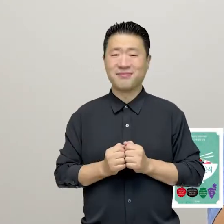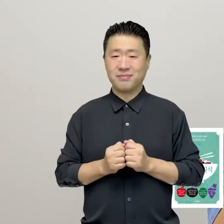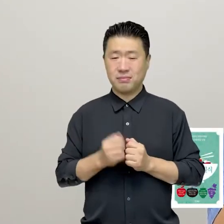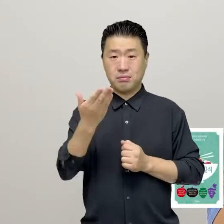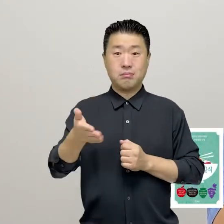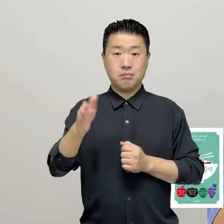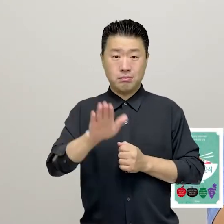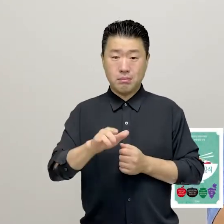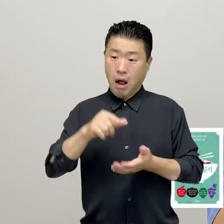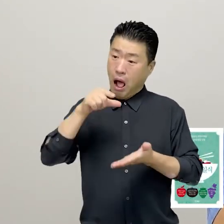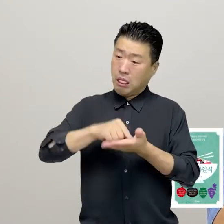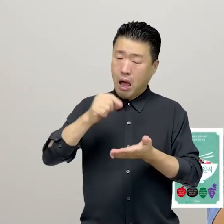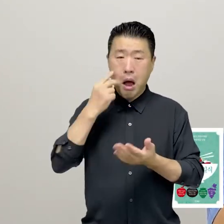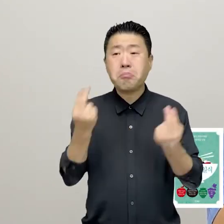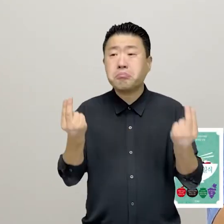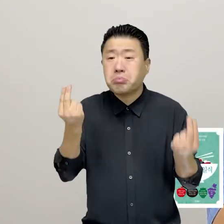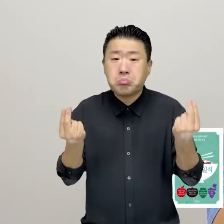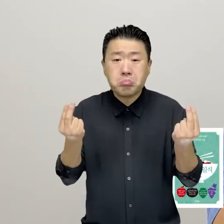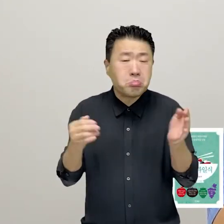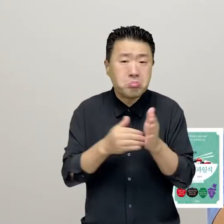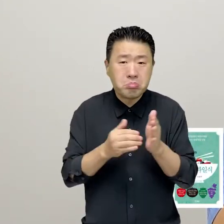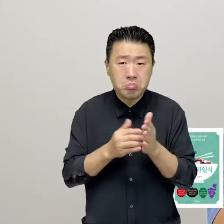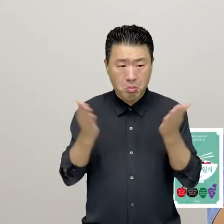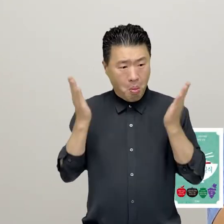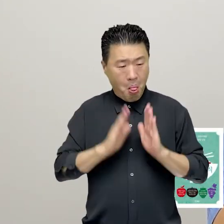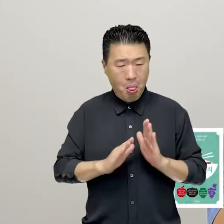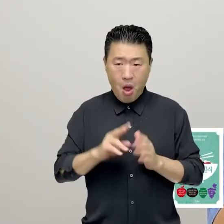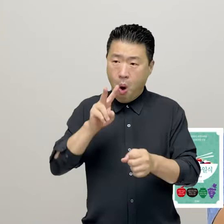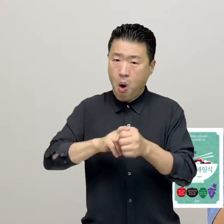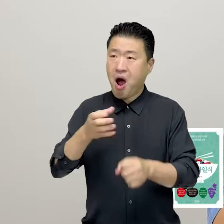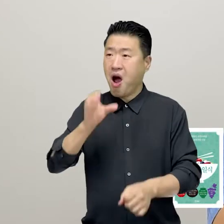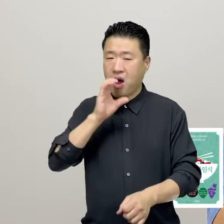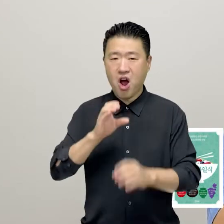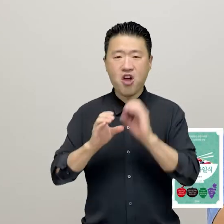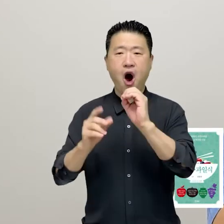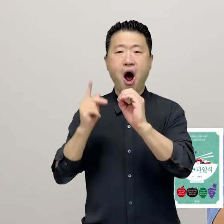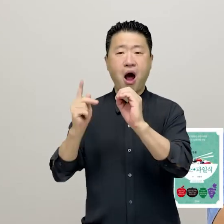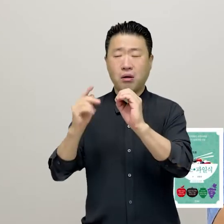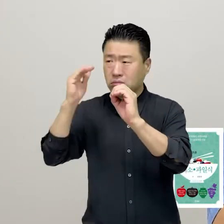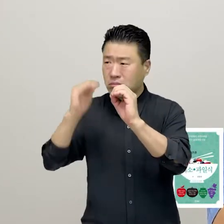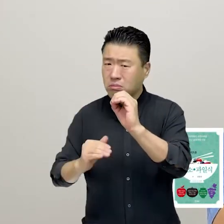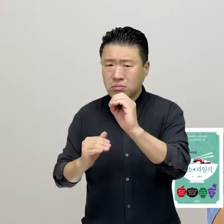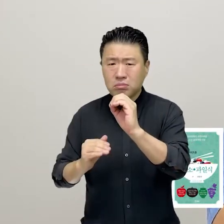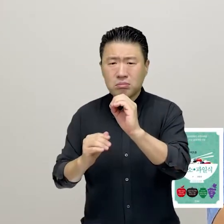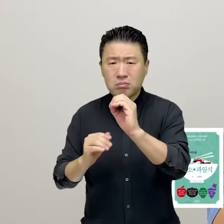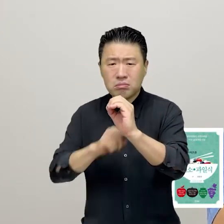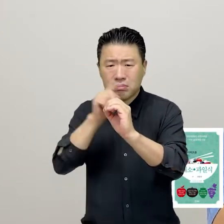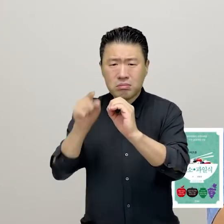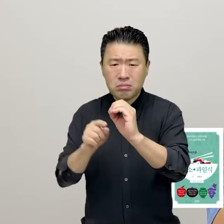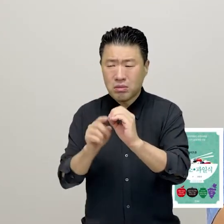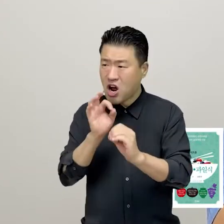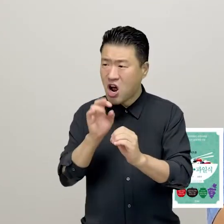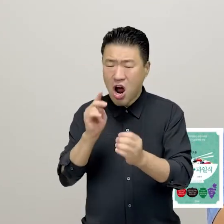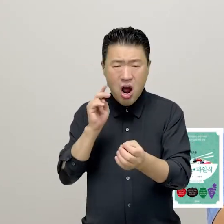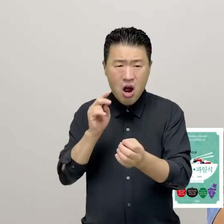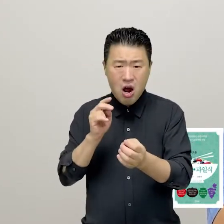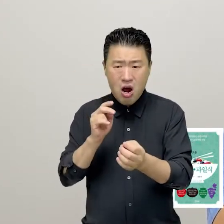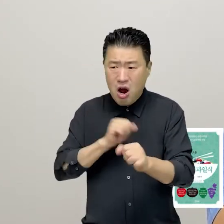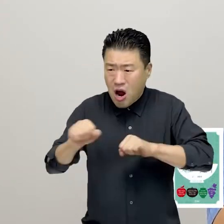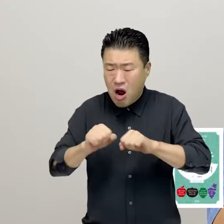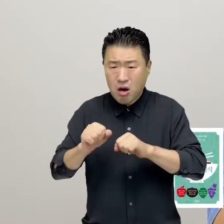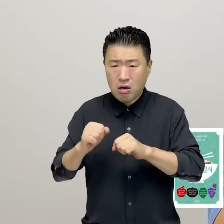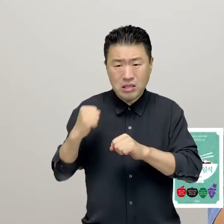합니다. 하지만 단순한 비교로 다이어트 콜라는 0칼로리입니다. 즉 열량이